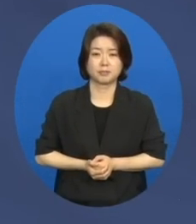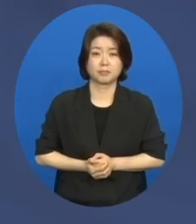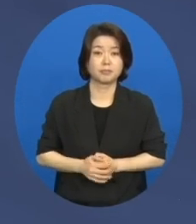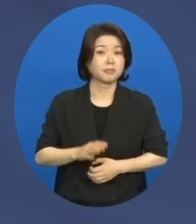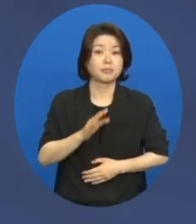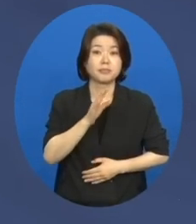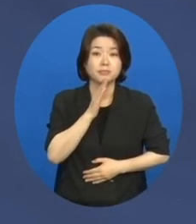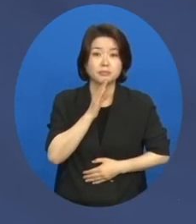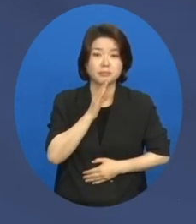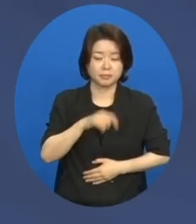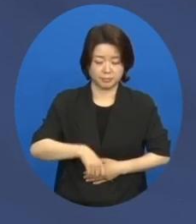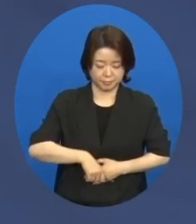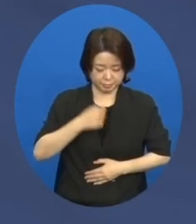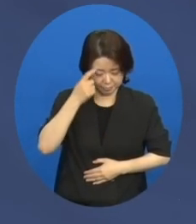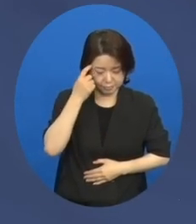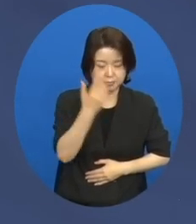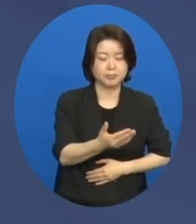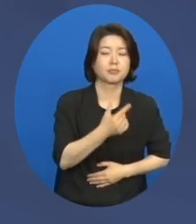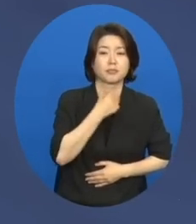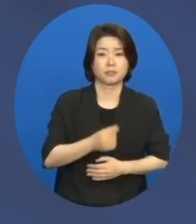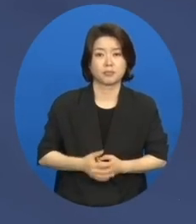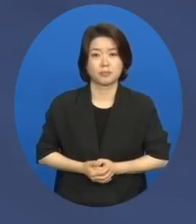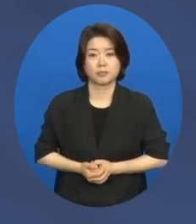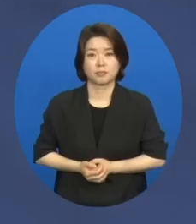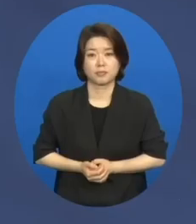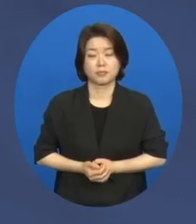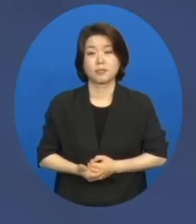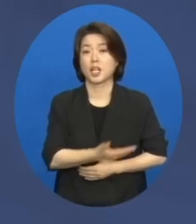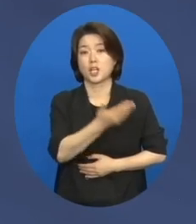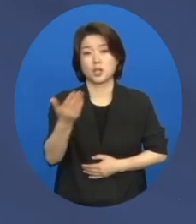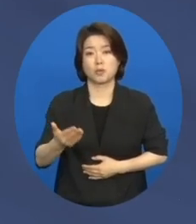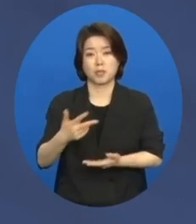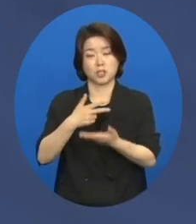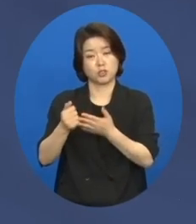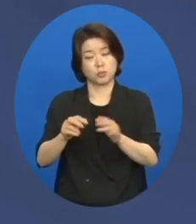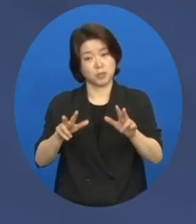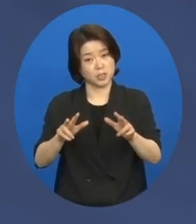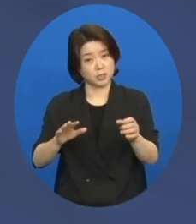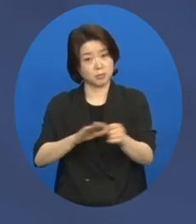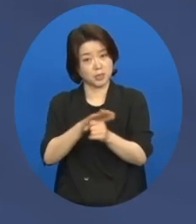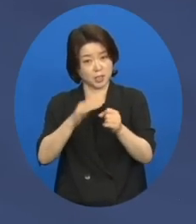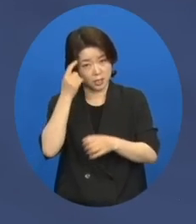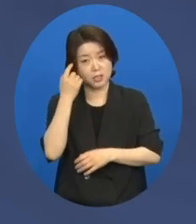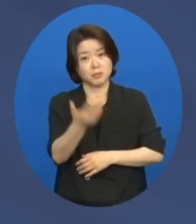정말 진심으로 묻고 싶어요. 여러분 지금 주님 사랑하세요?